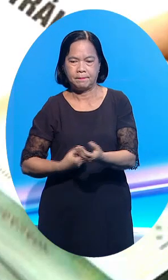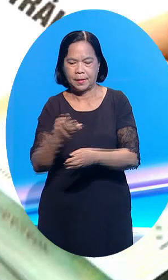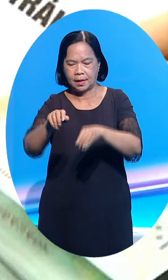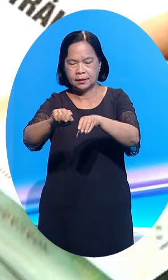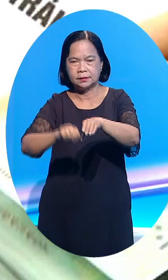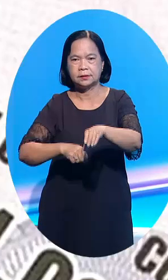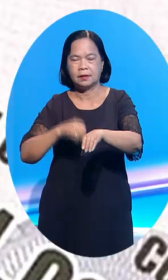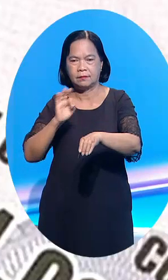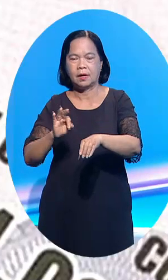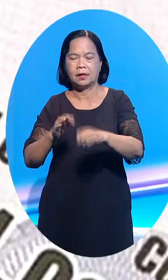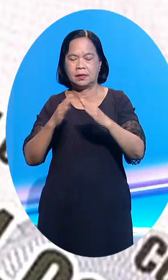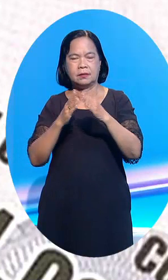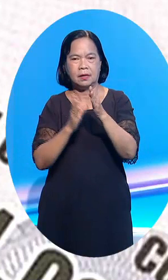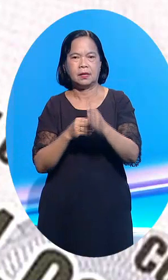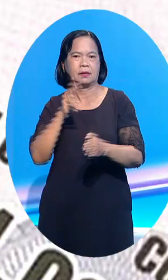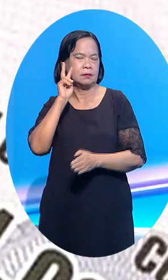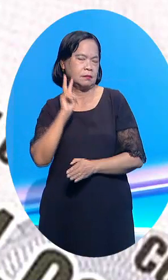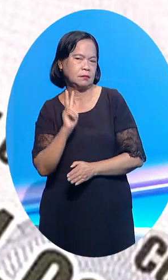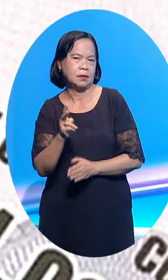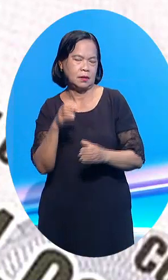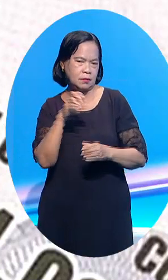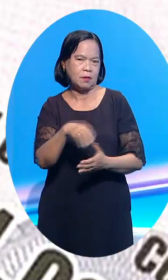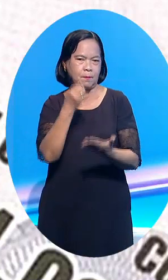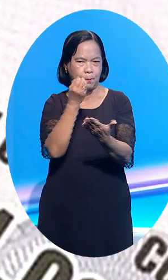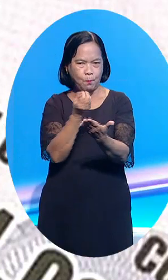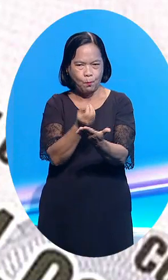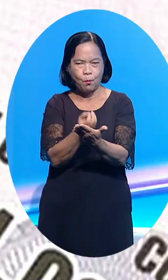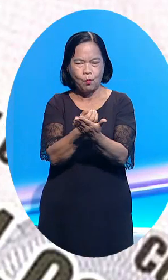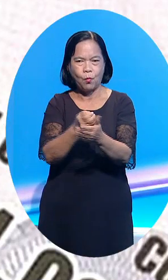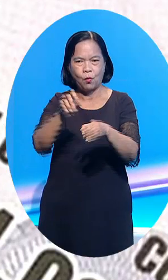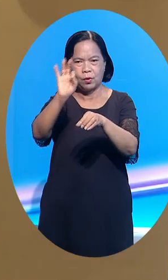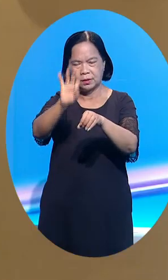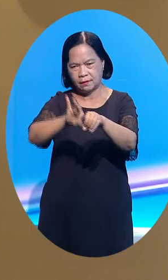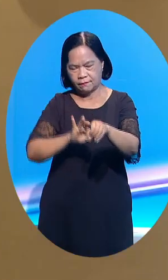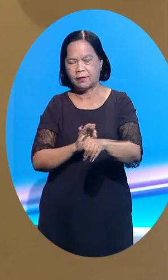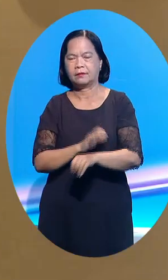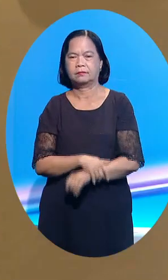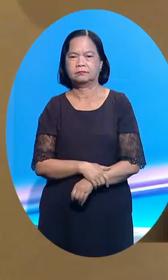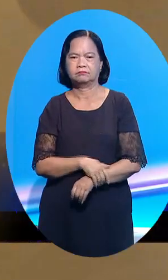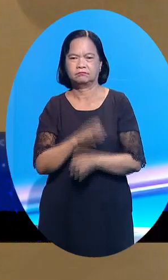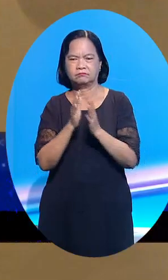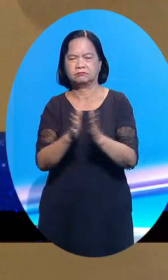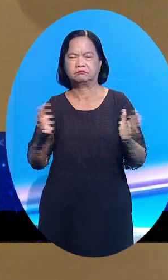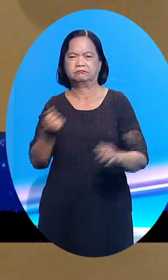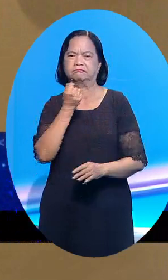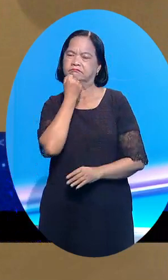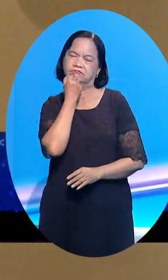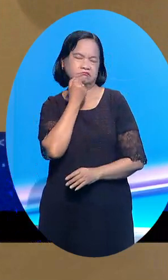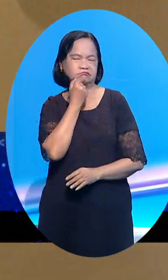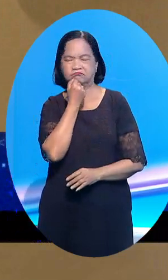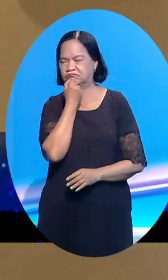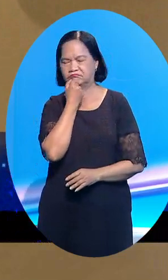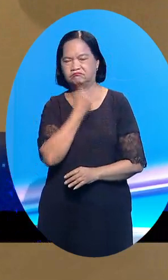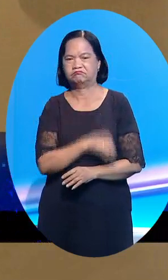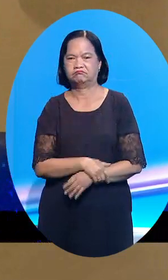doanh nghiệp, bất động sản hiện đang đứng thứ hai trong nhóm mua lại trái phiếu trước hạn. Những cái sai phạm trong cái vấn đề phát hành dẫn đến cái việc